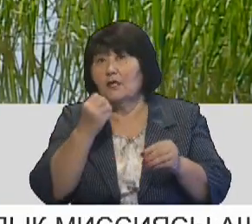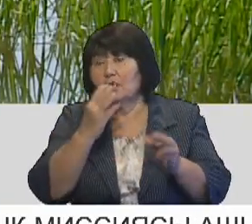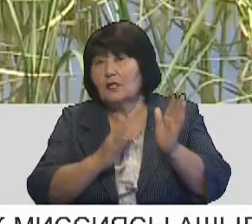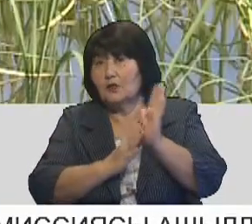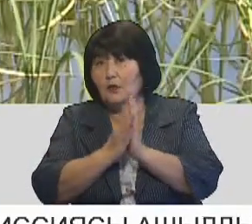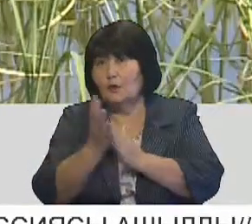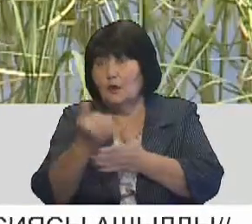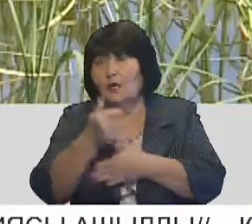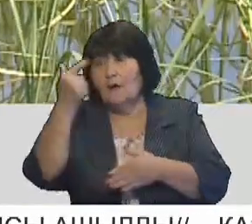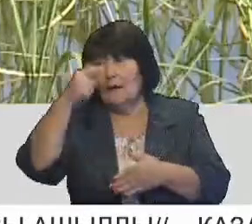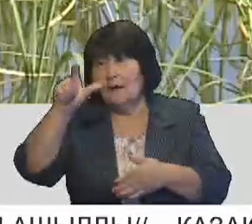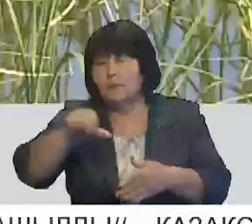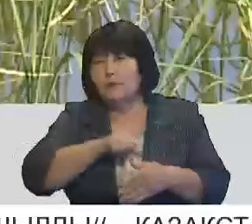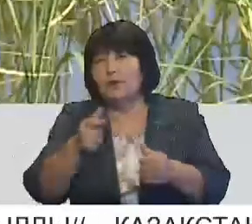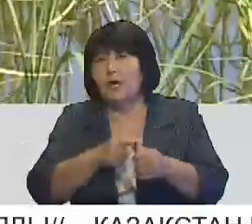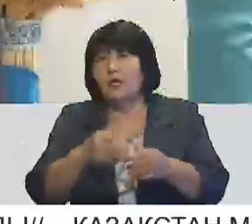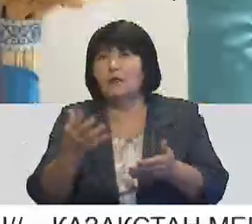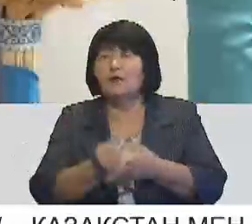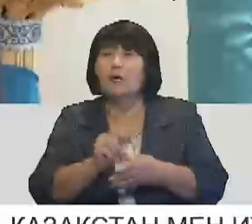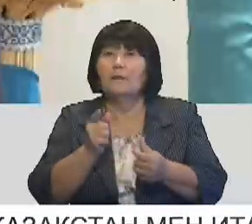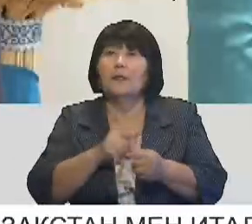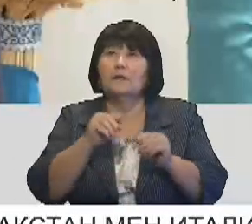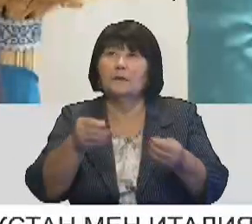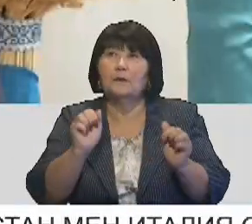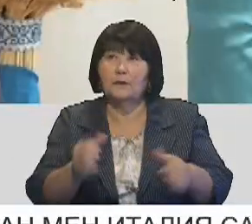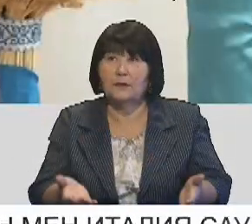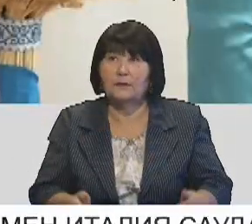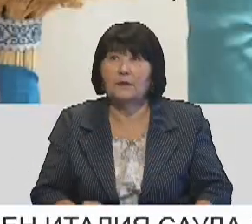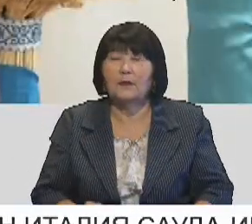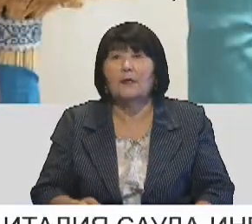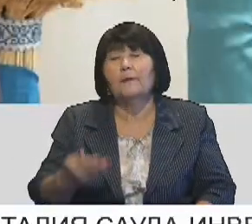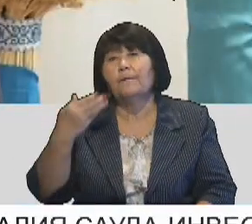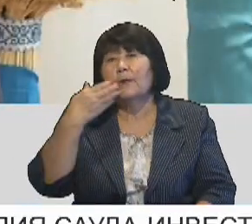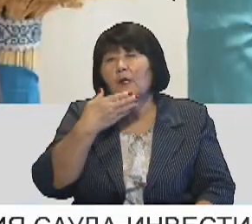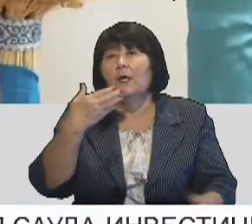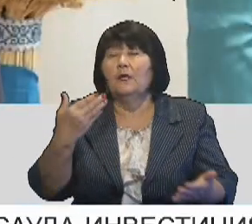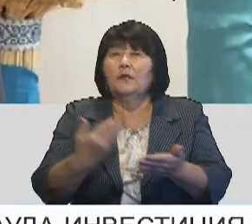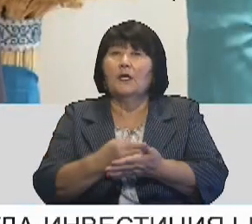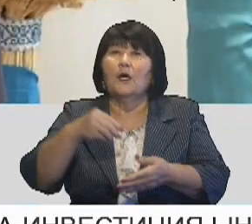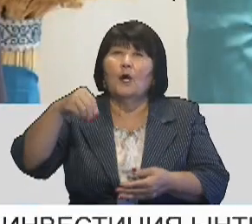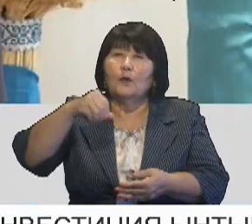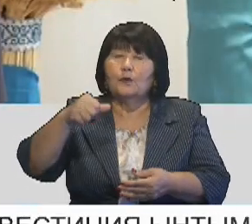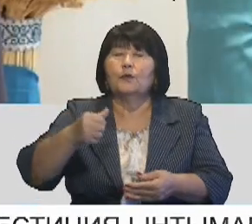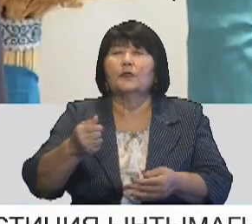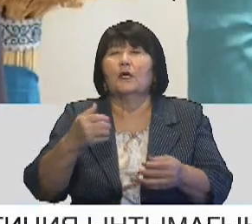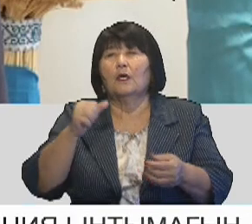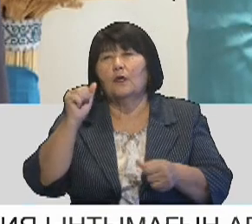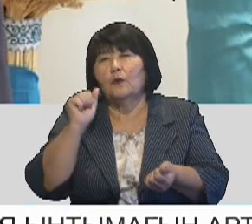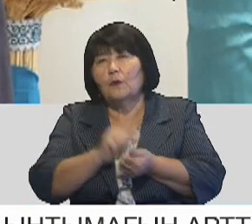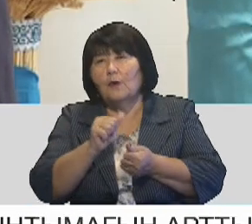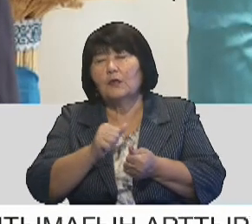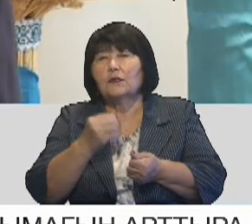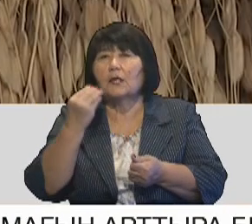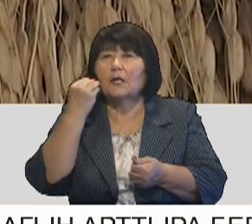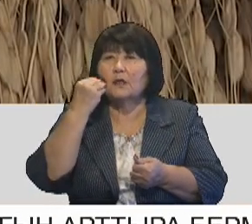берсе, ғалымдар өздері атау тауып қоюы мүмкін. Күріштің жаңа тұзға, қоңшылыққа төзімді, жоғары өнімді, сапасы